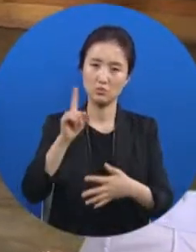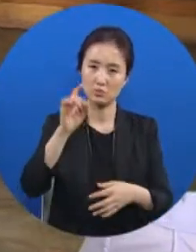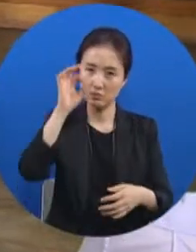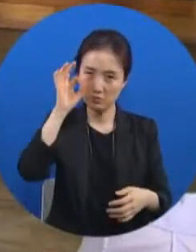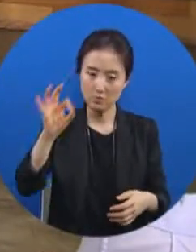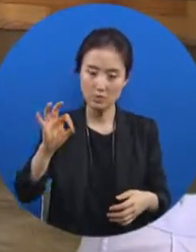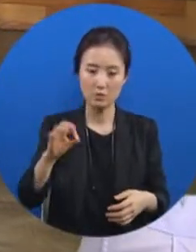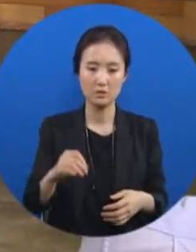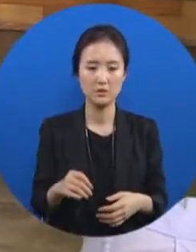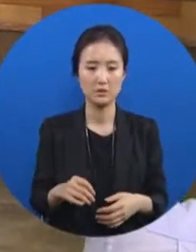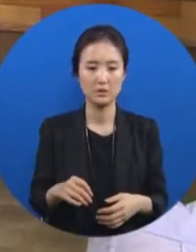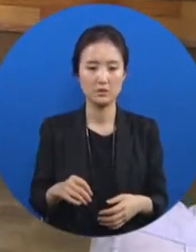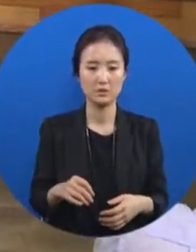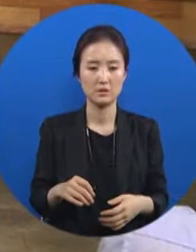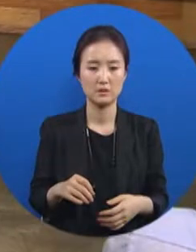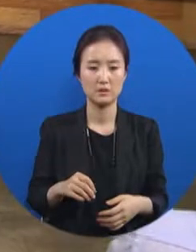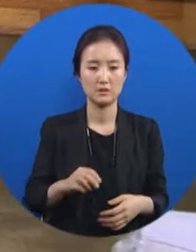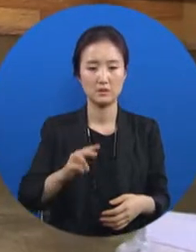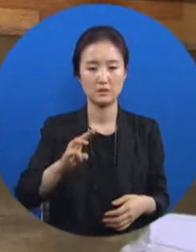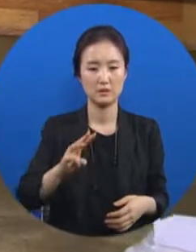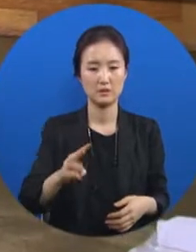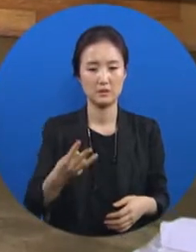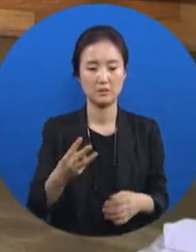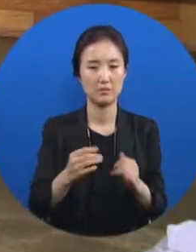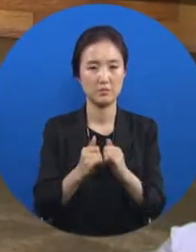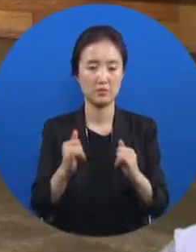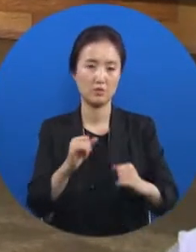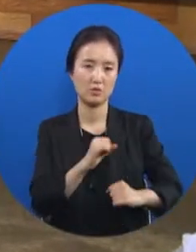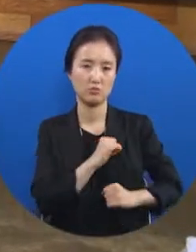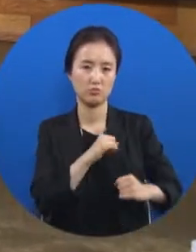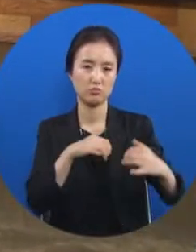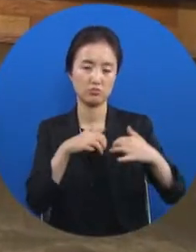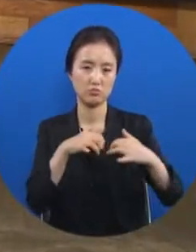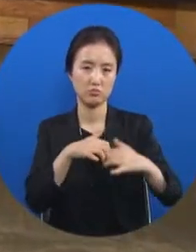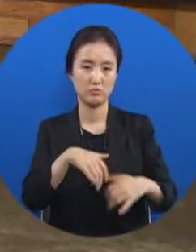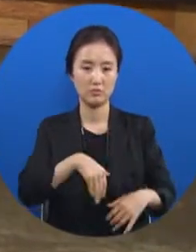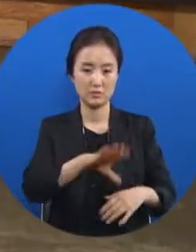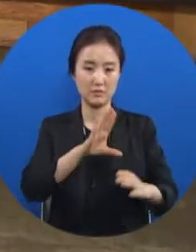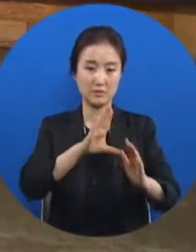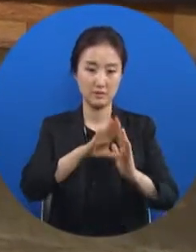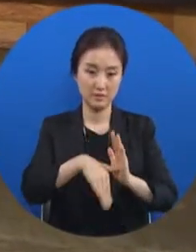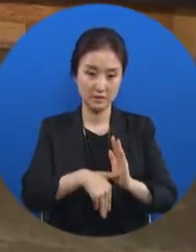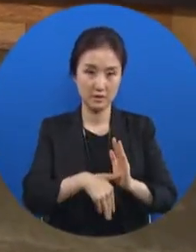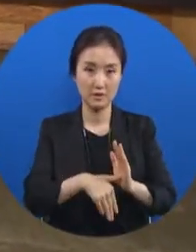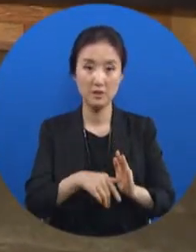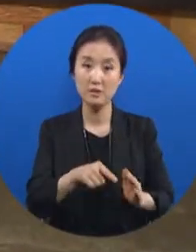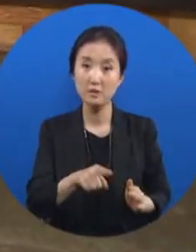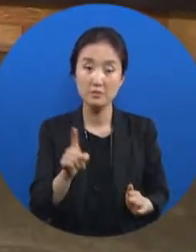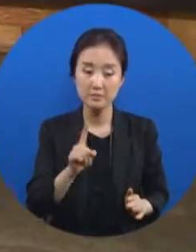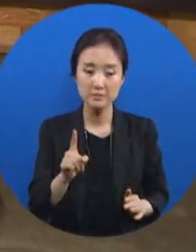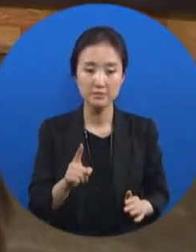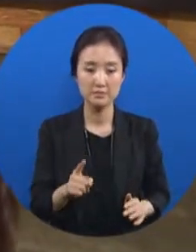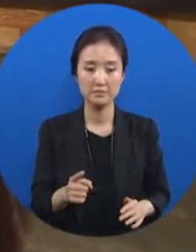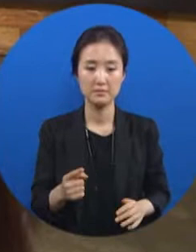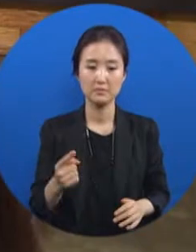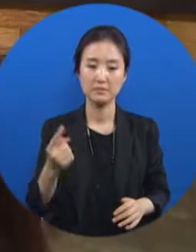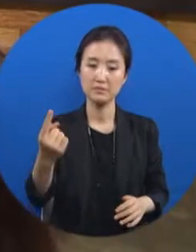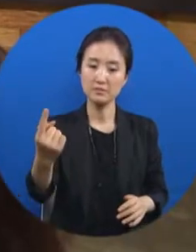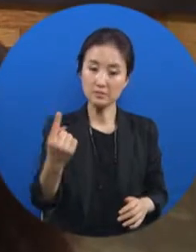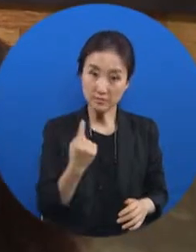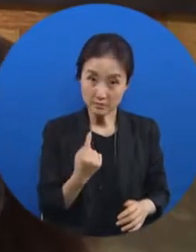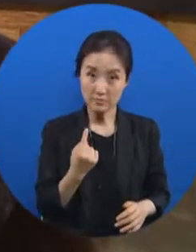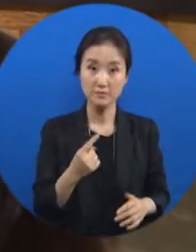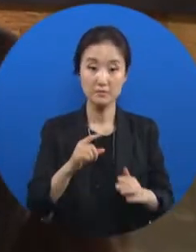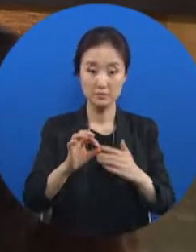이 300명의 전사를 데리고 가는데 그 페르시안 왕이 그러잖아요. 네가 내게 오면 I will do whatever you